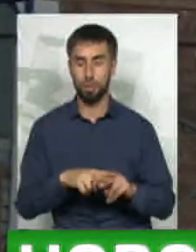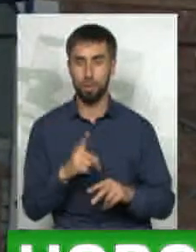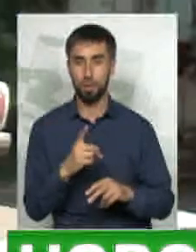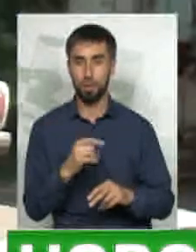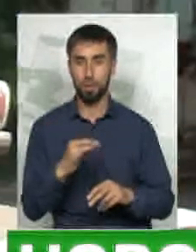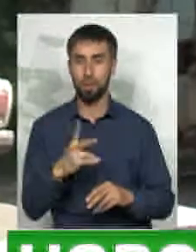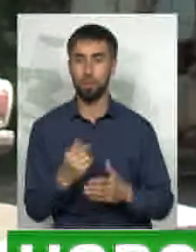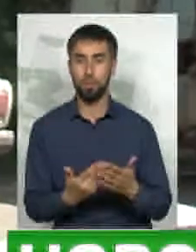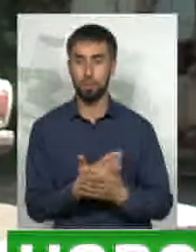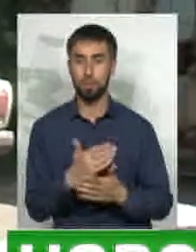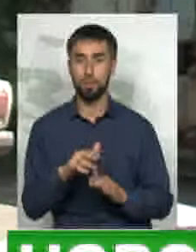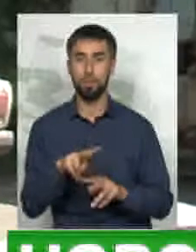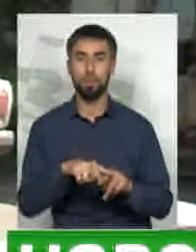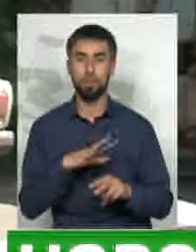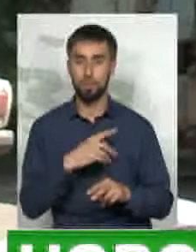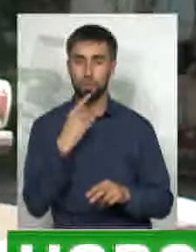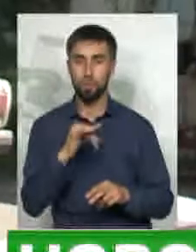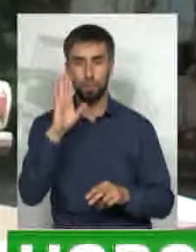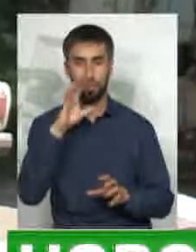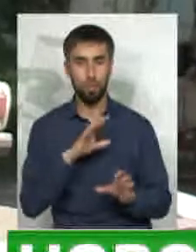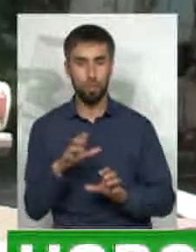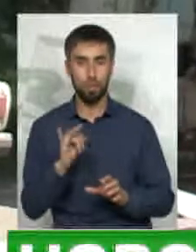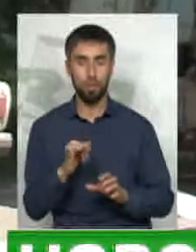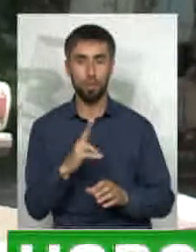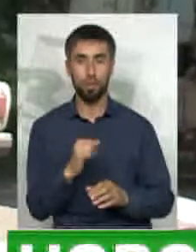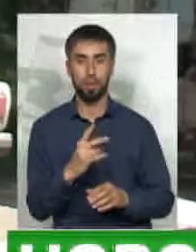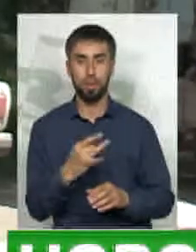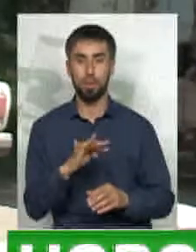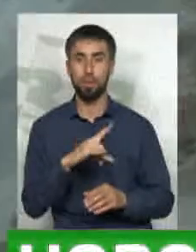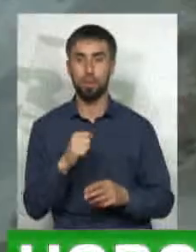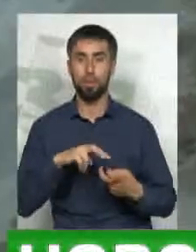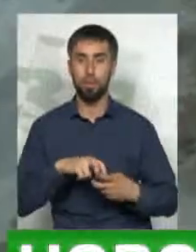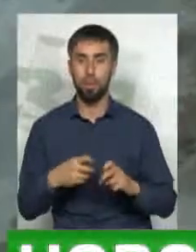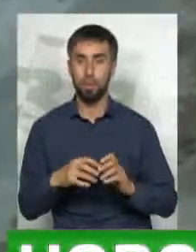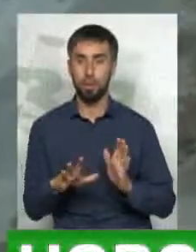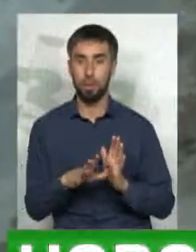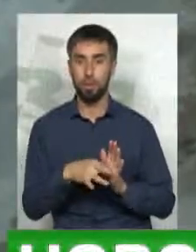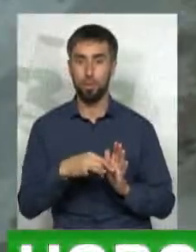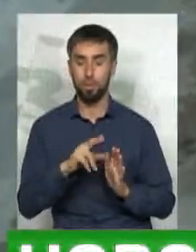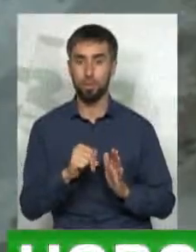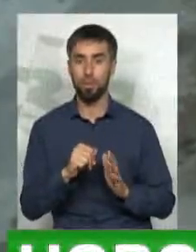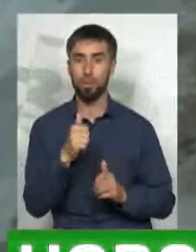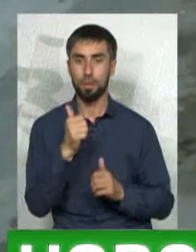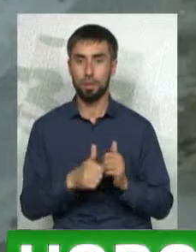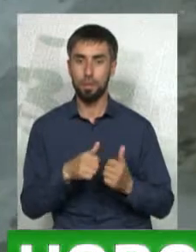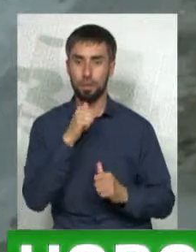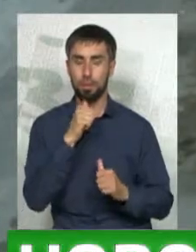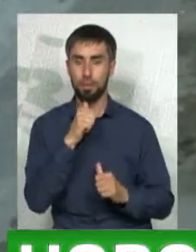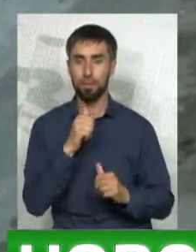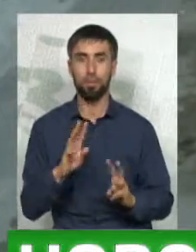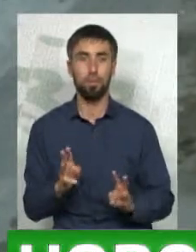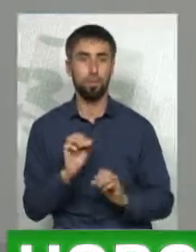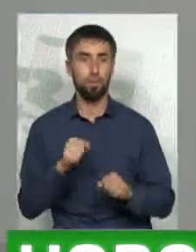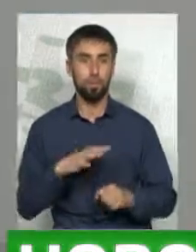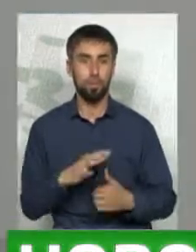здание не новое. Здесь были трудности с водоснабжением и канализацией, а из-за проблем с электропроводкой постоянный риск возникновения